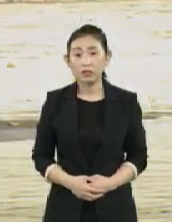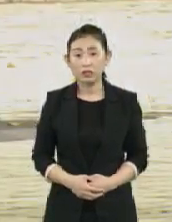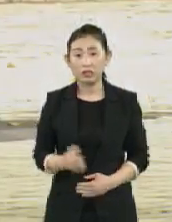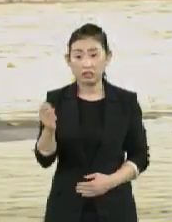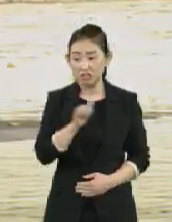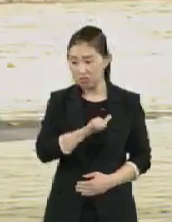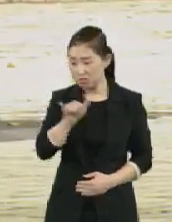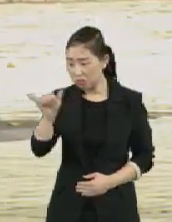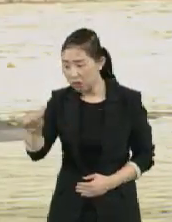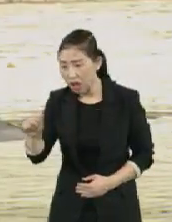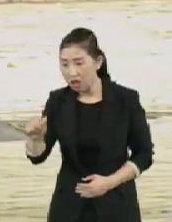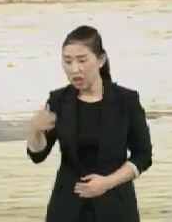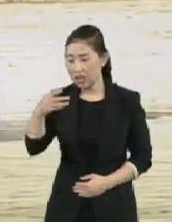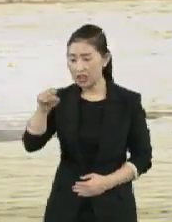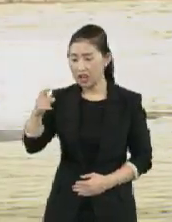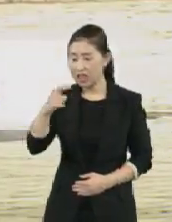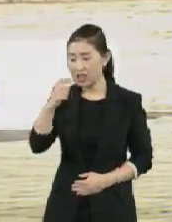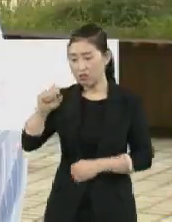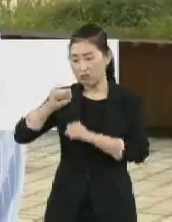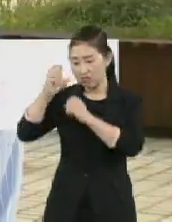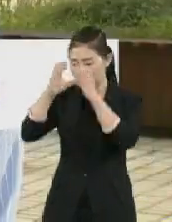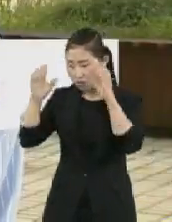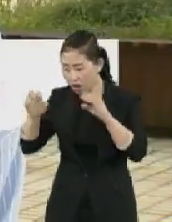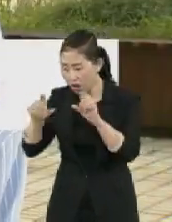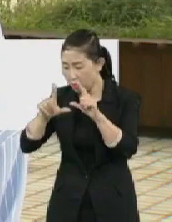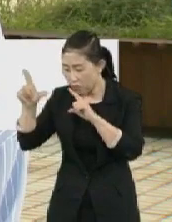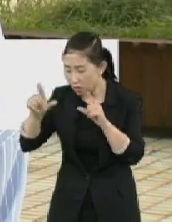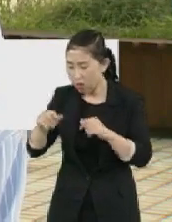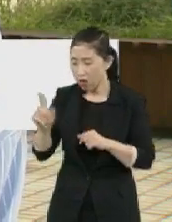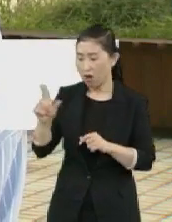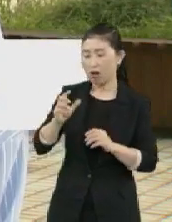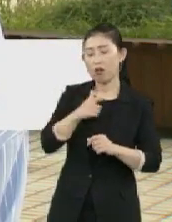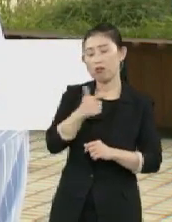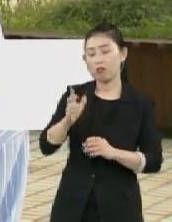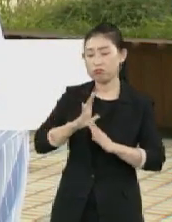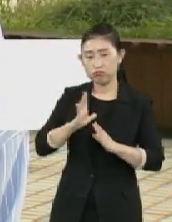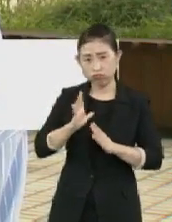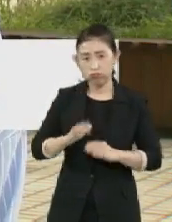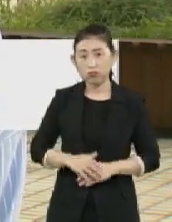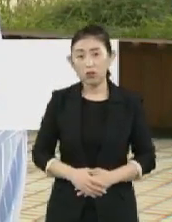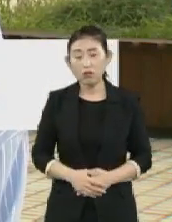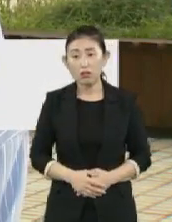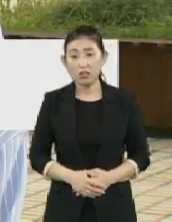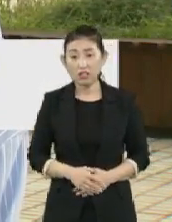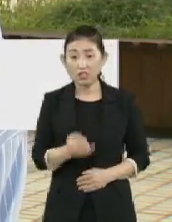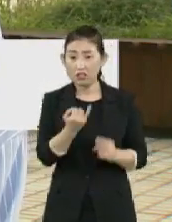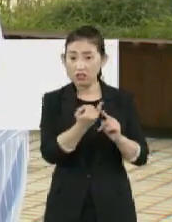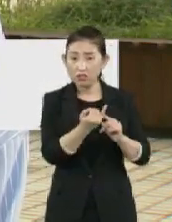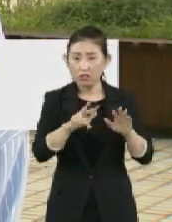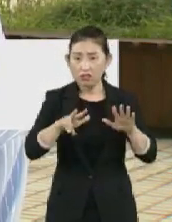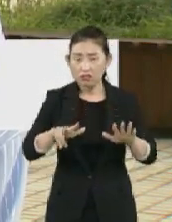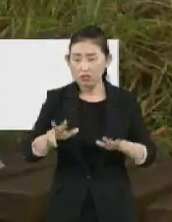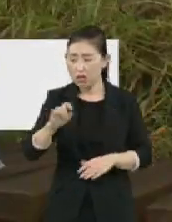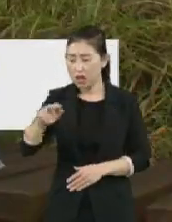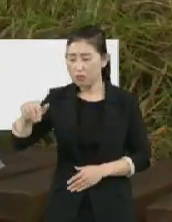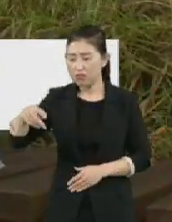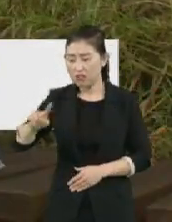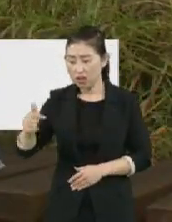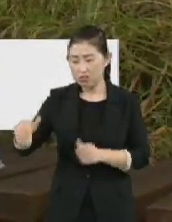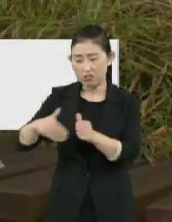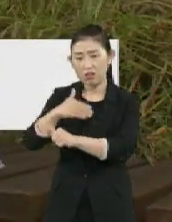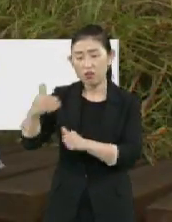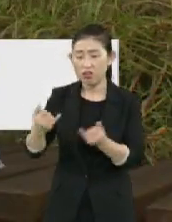다시 돌아간다면 탈레반이 집권한 참혹한 현실이 무척 두렵습니다. 파티마는 현재의 아프가니스탄